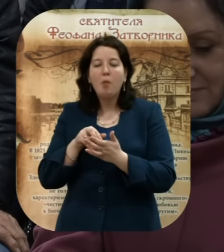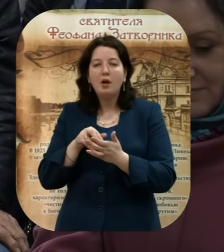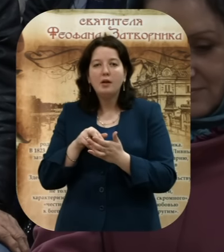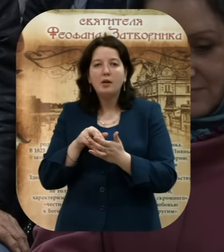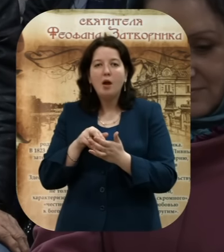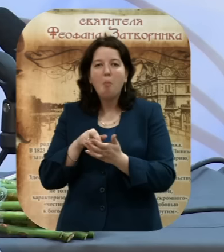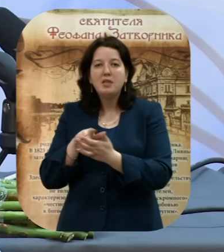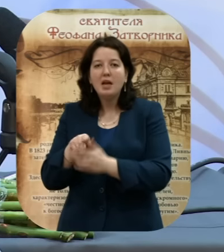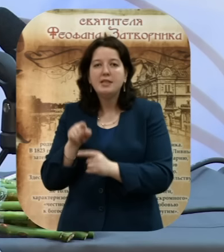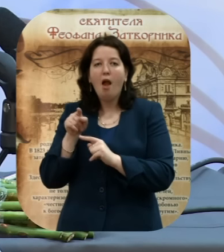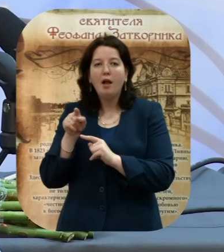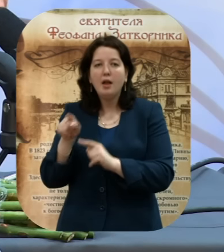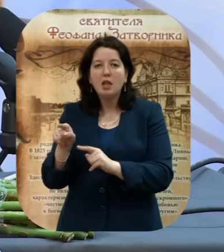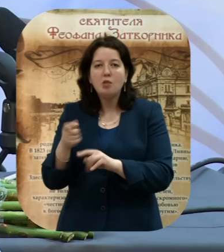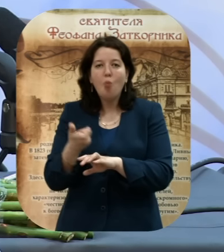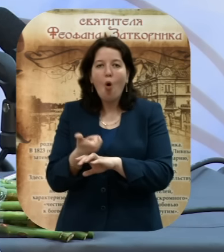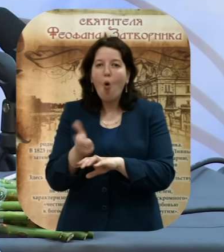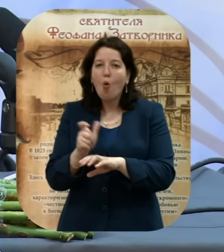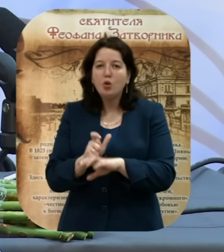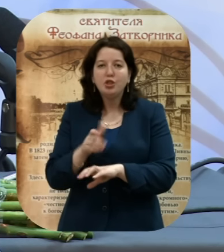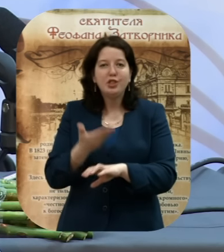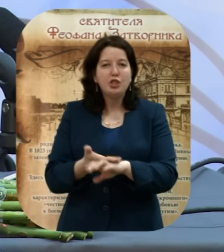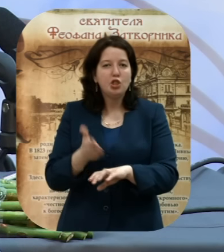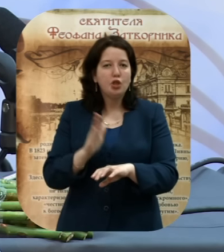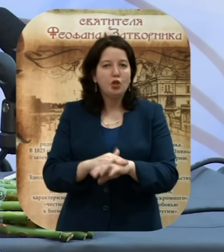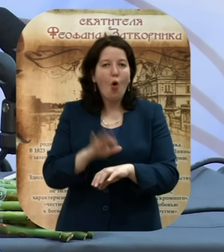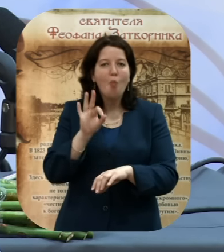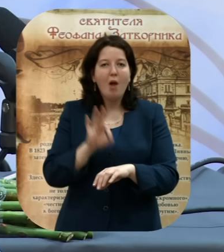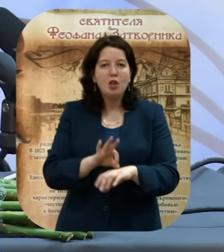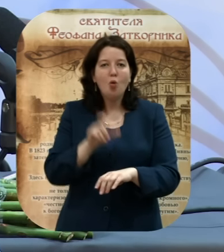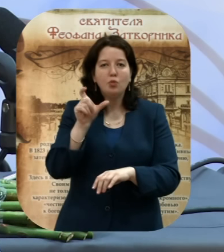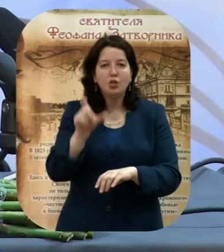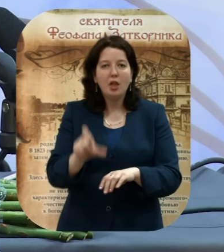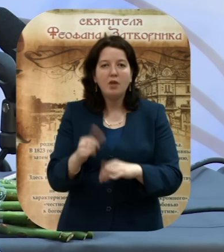исключительно больному человеку для молитвы над ним.